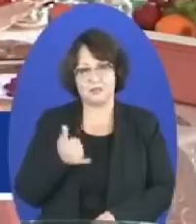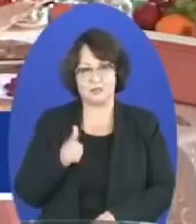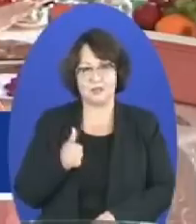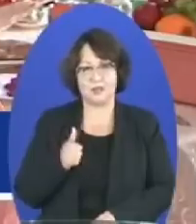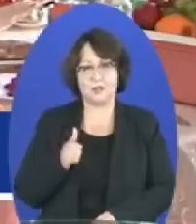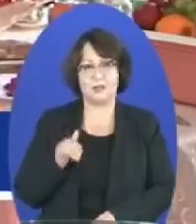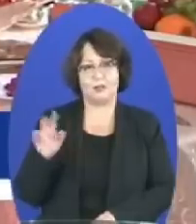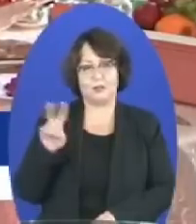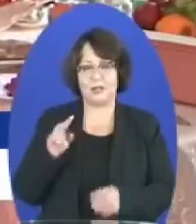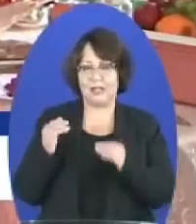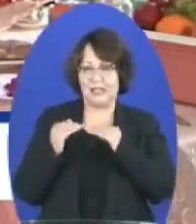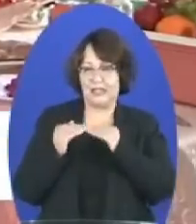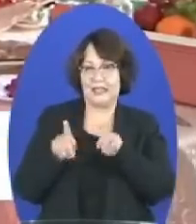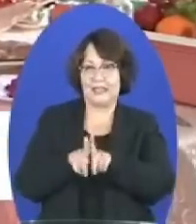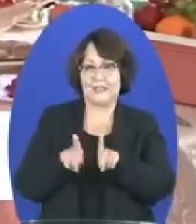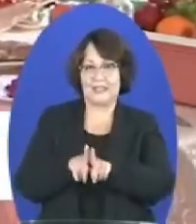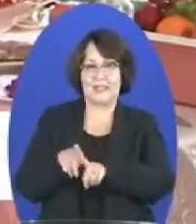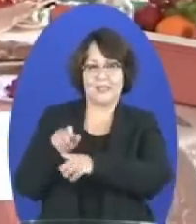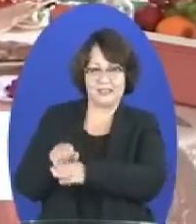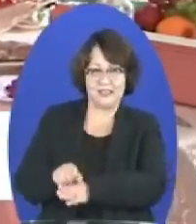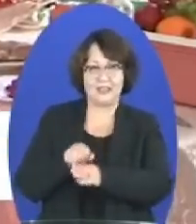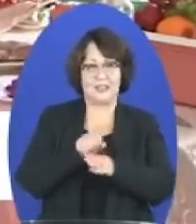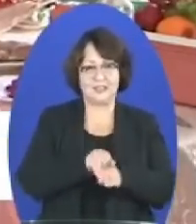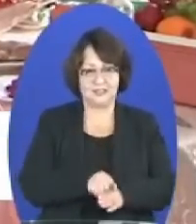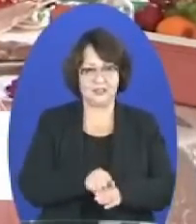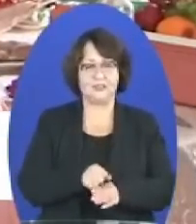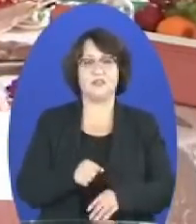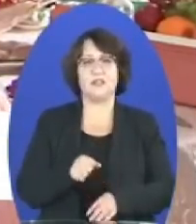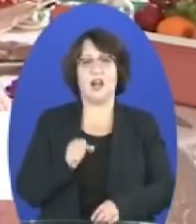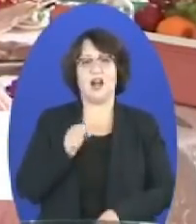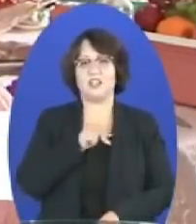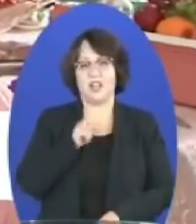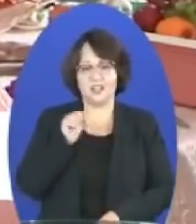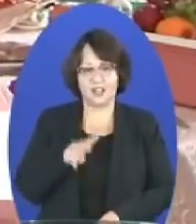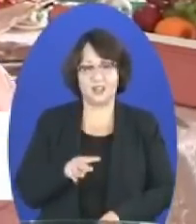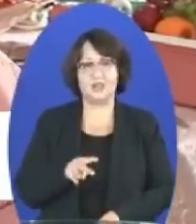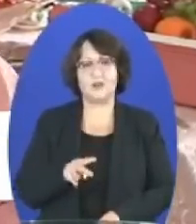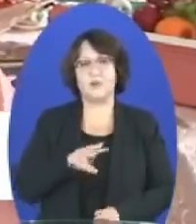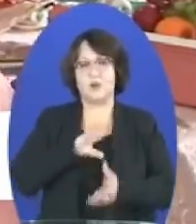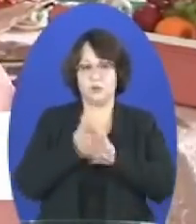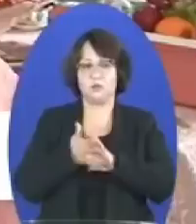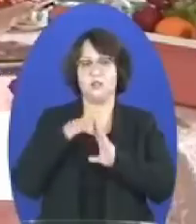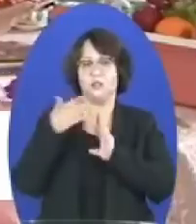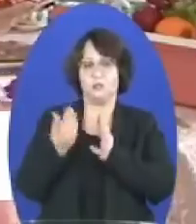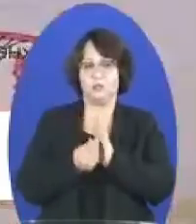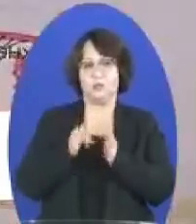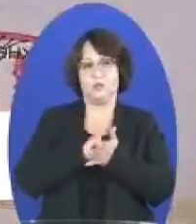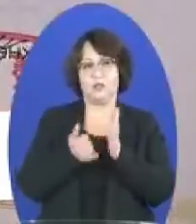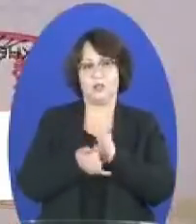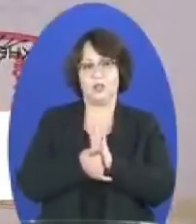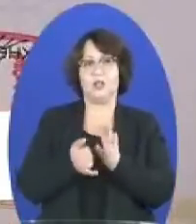яг ижилдэх ачаал ирнэ. Тэгэл тэгээ гэр бүл гэдэг утгаараа тэгээд жаргал зовлонгоо ингээд